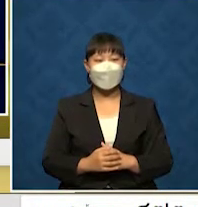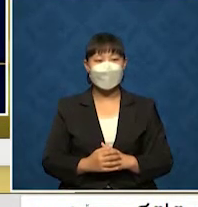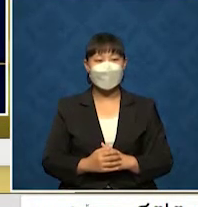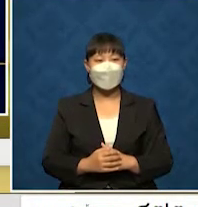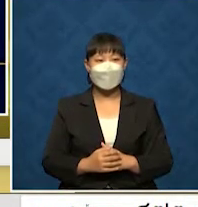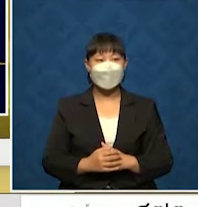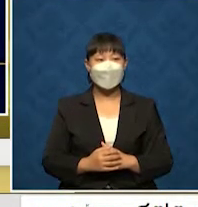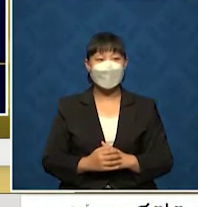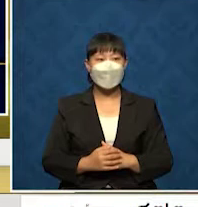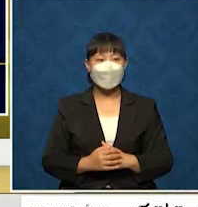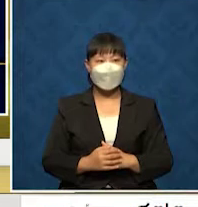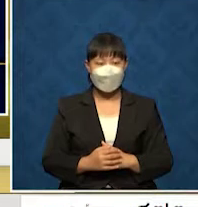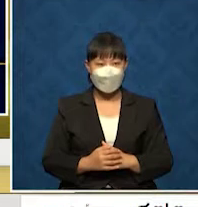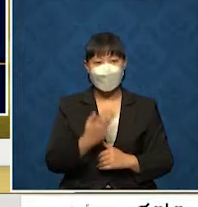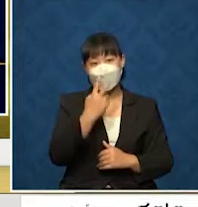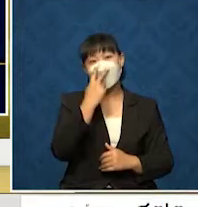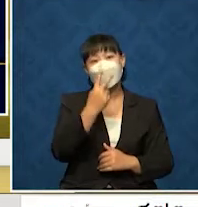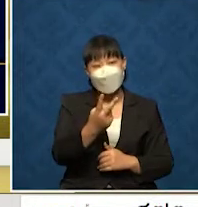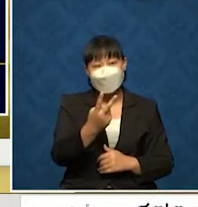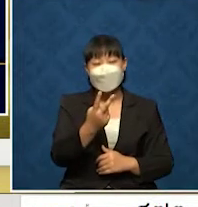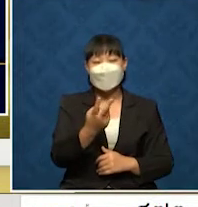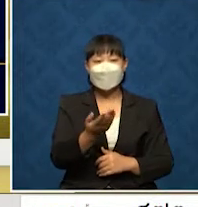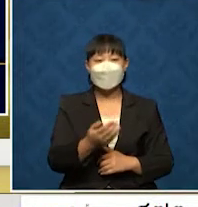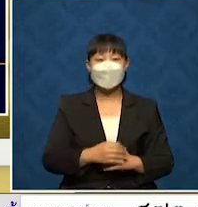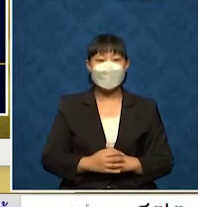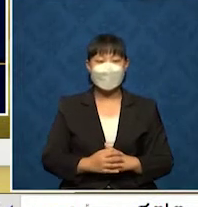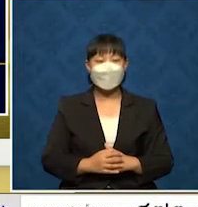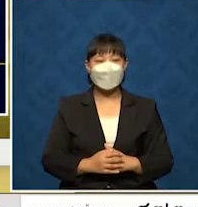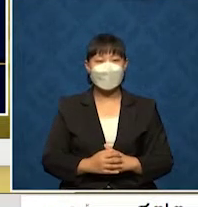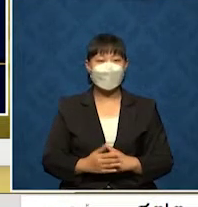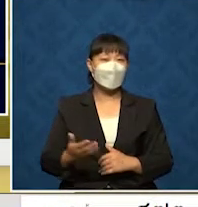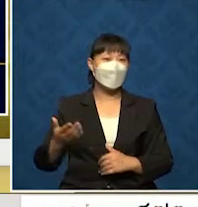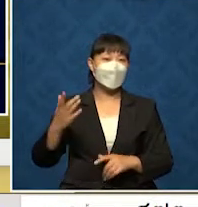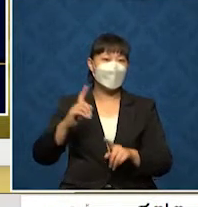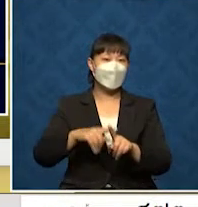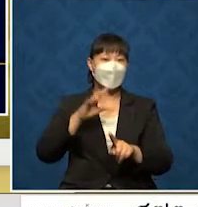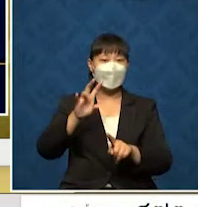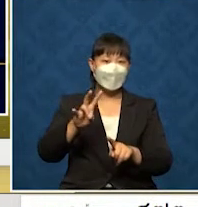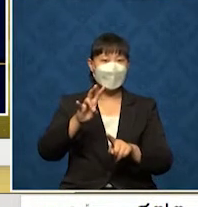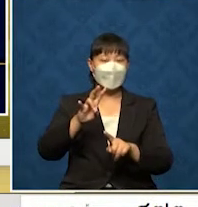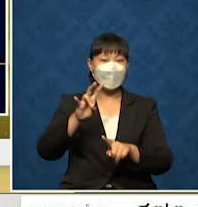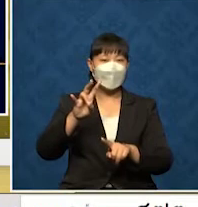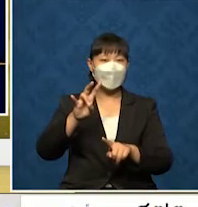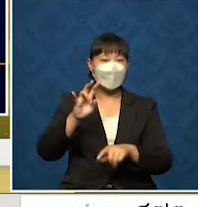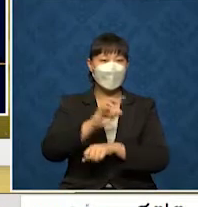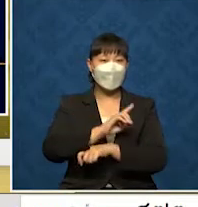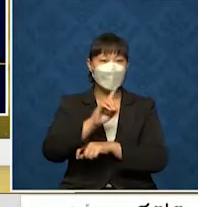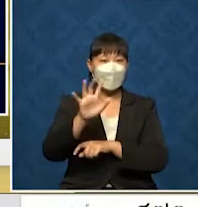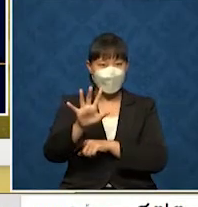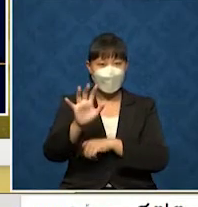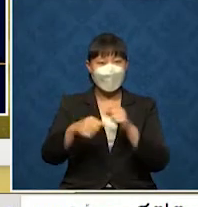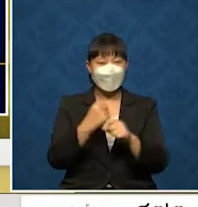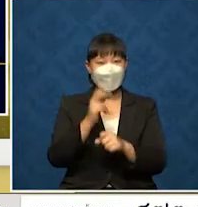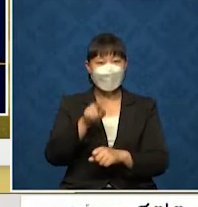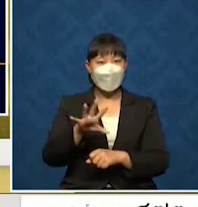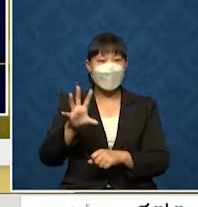หน้าที่2เห็นไหมครับเมื่อวันที่5กรกฎาคม64จับกลุ่ม